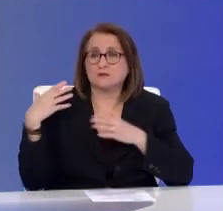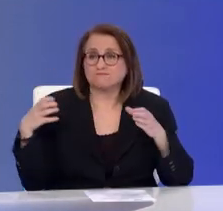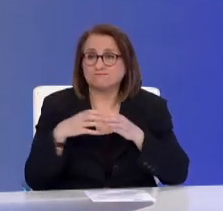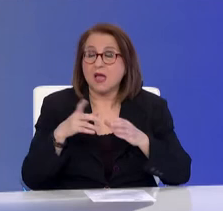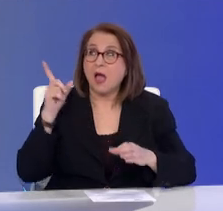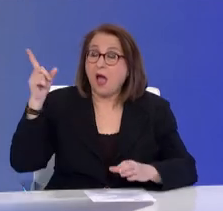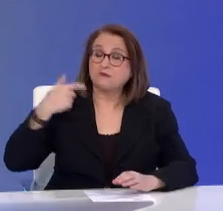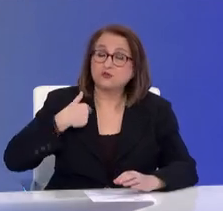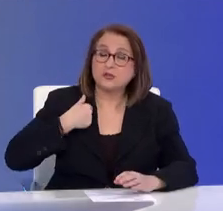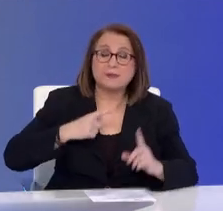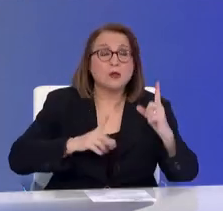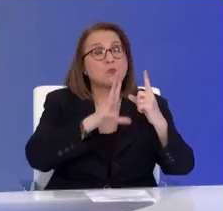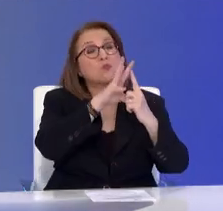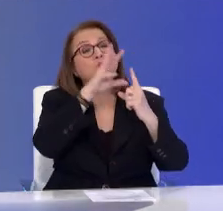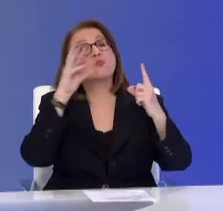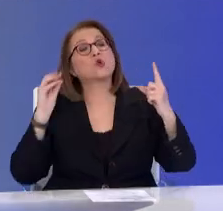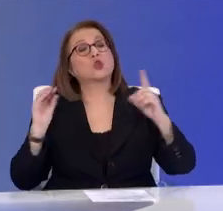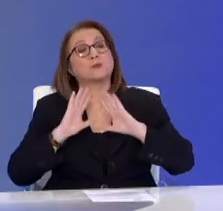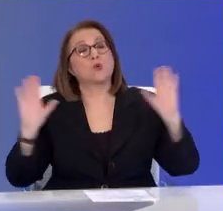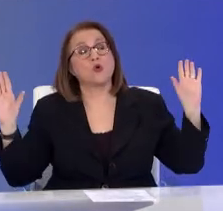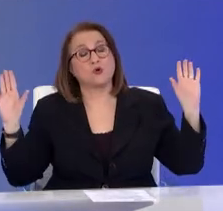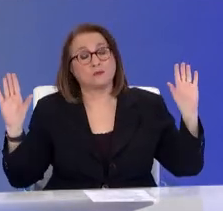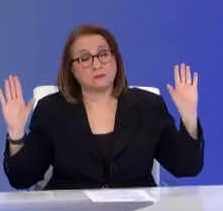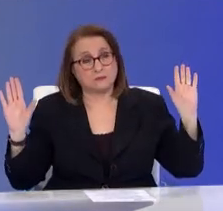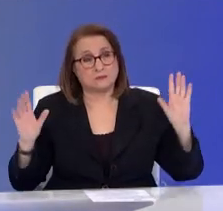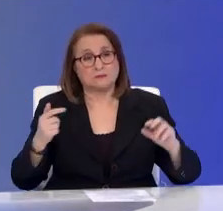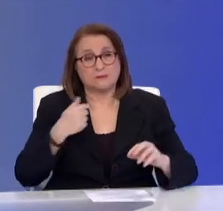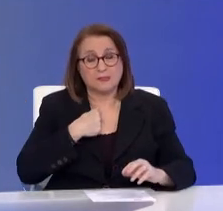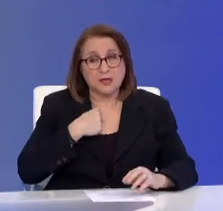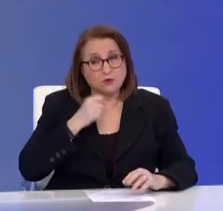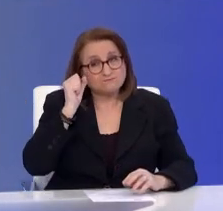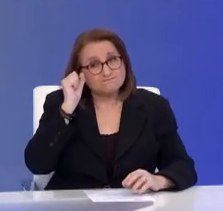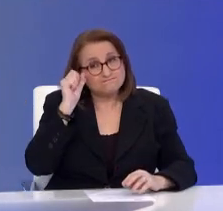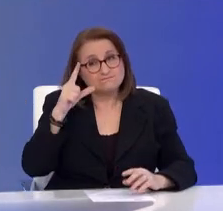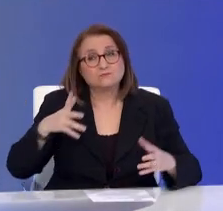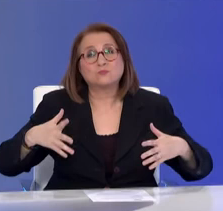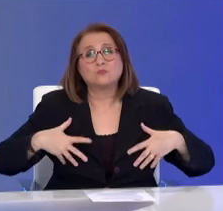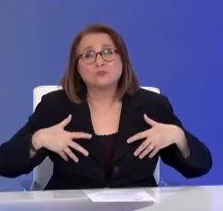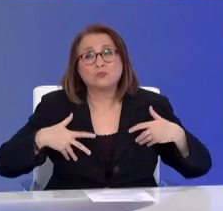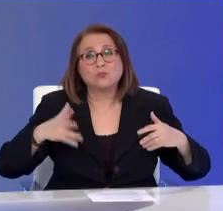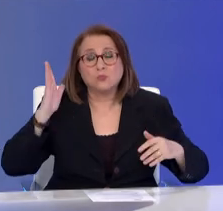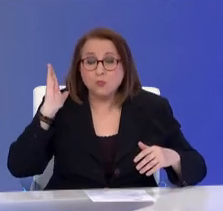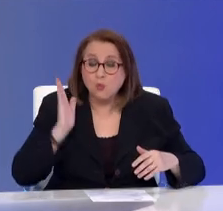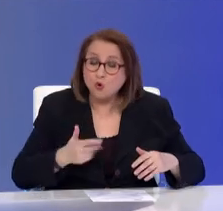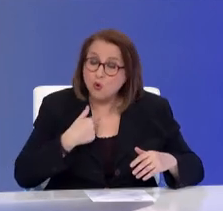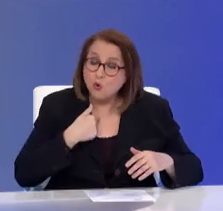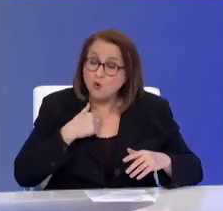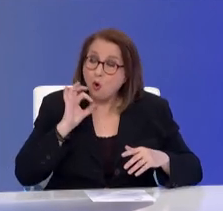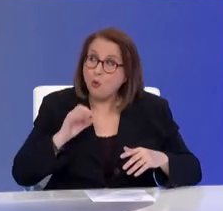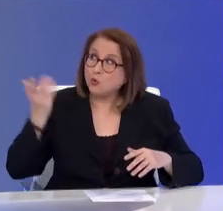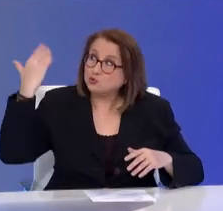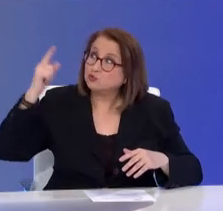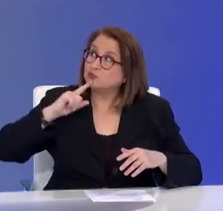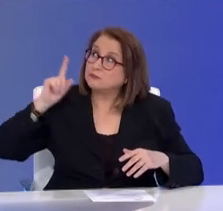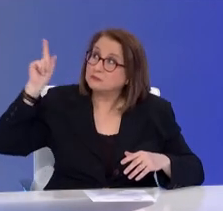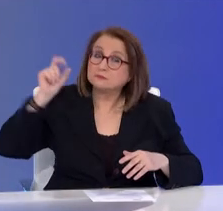και χαίρομαι πάρα πολύ που μπορώ πραγματικά να ακολουθήσω τα βήματά